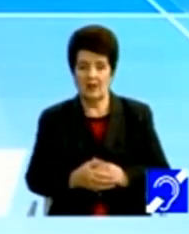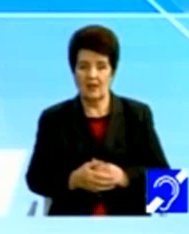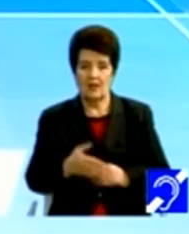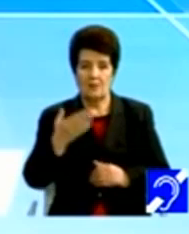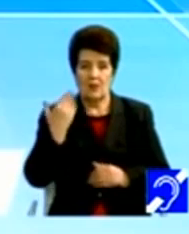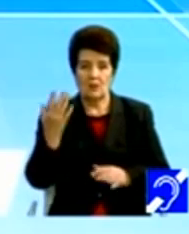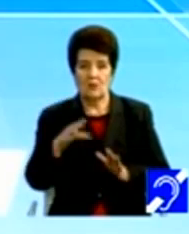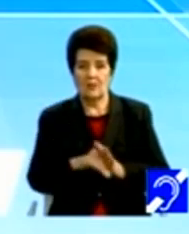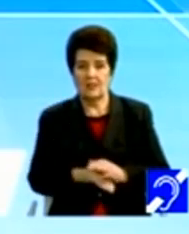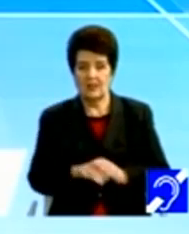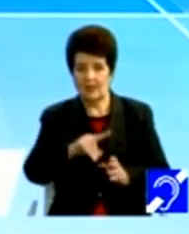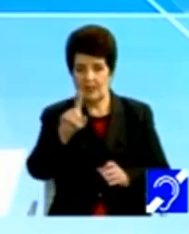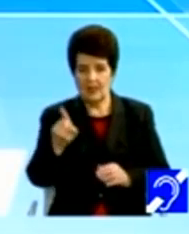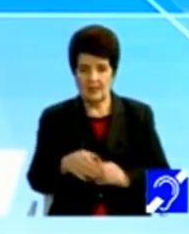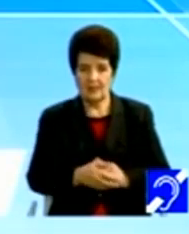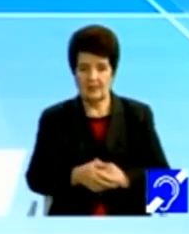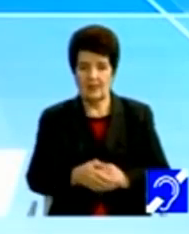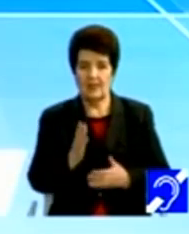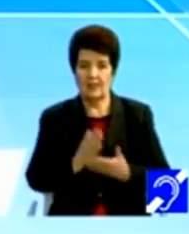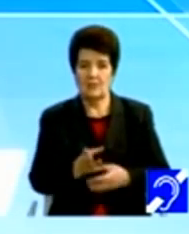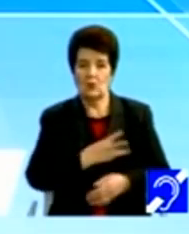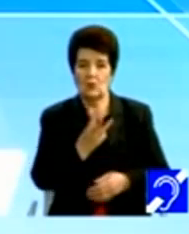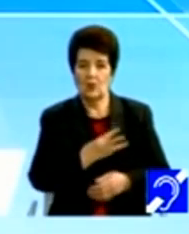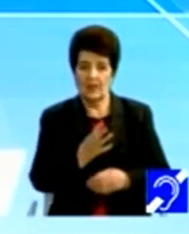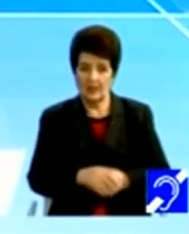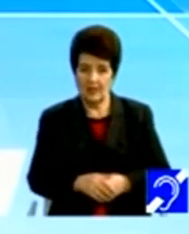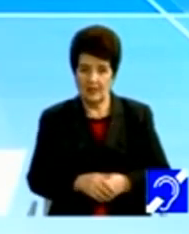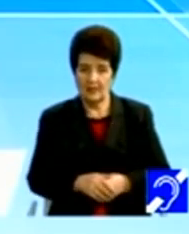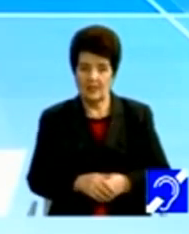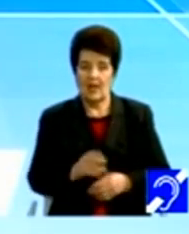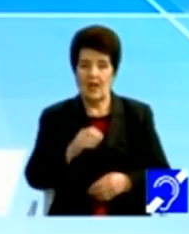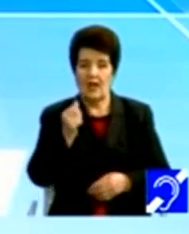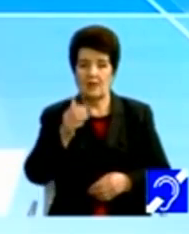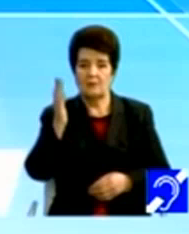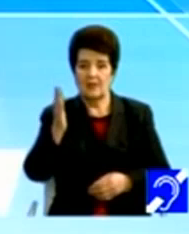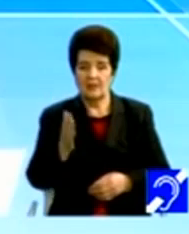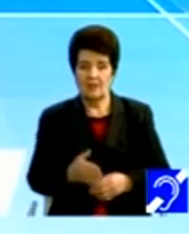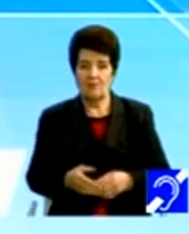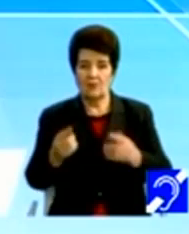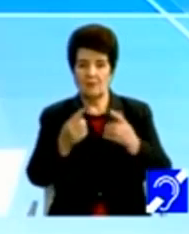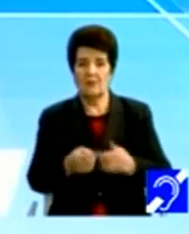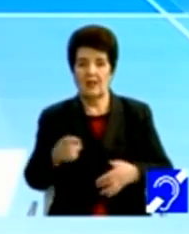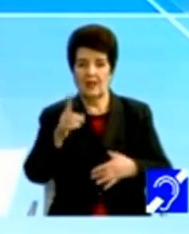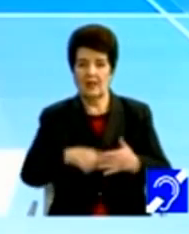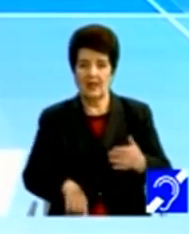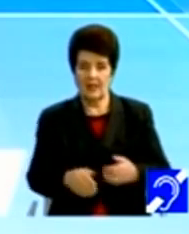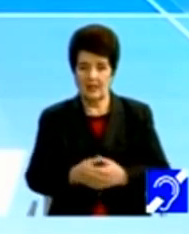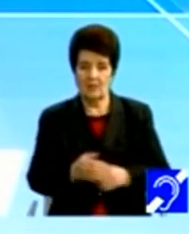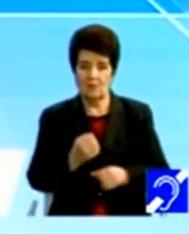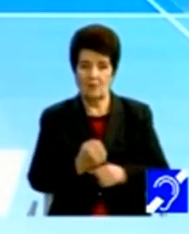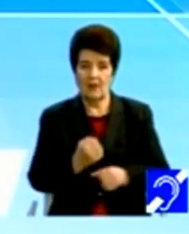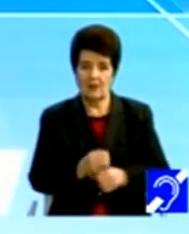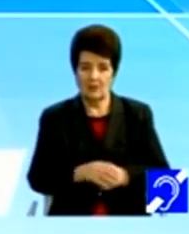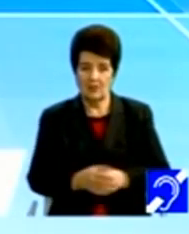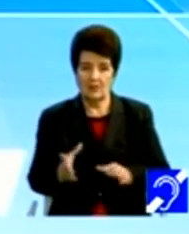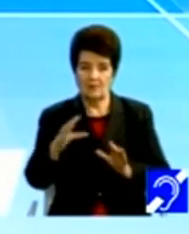încadrează. Este și o dorință, dacă vreți, ca în perspectivă, atunci când vom restabili încrederea și vom reface procesul